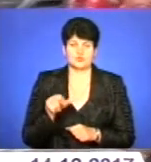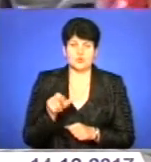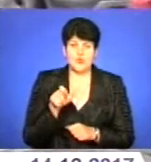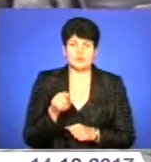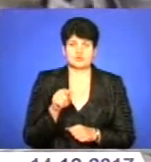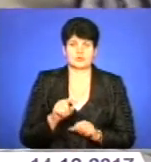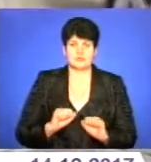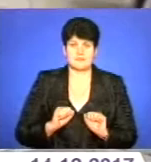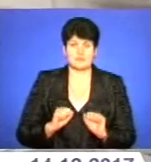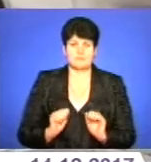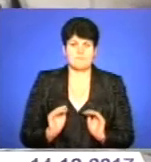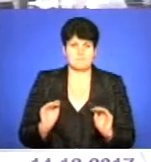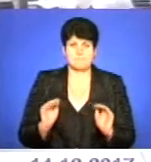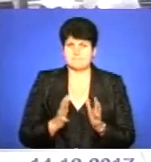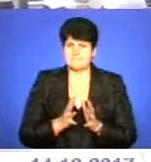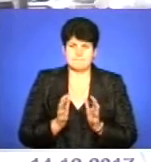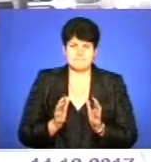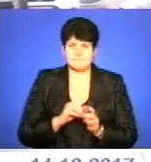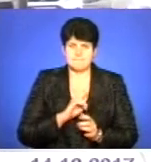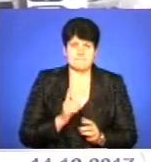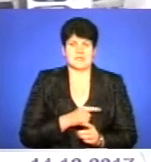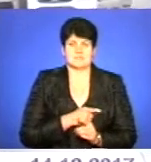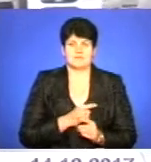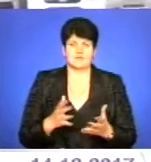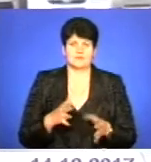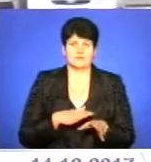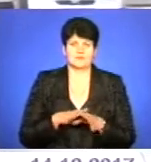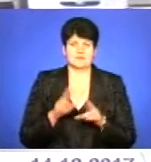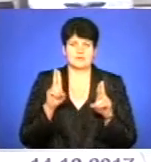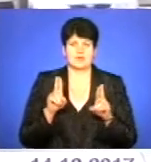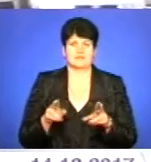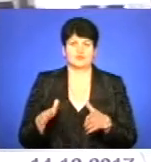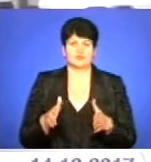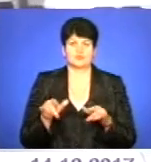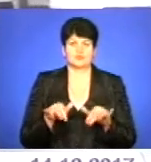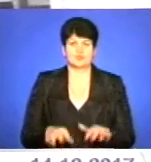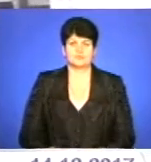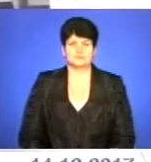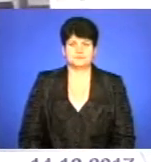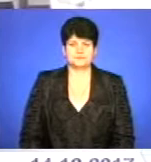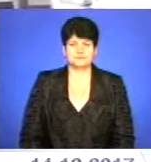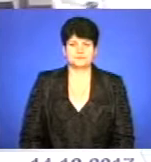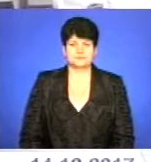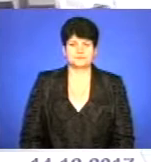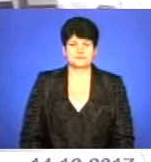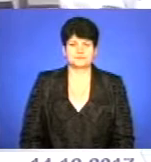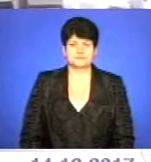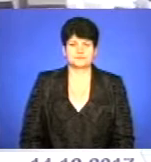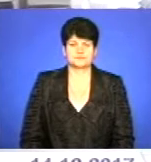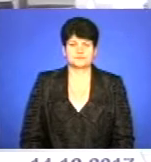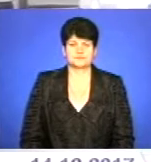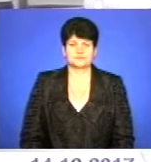кажуть, намагатимуться максимально дотримуватися правил дорожнього руху. Ірина Терлюк, Богдан Буденчук, Оксана Галіяш, Вісті